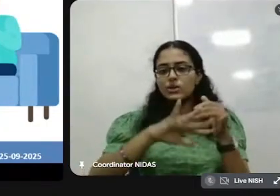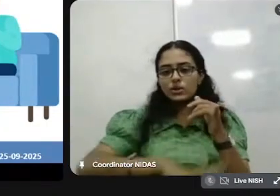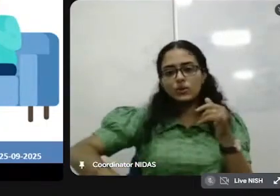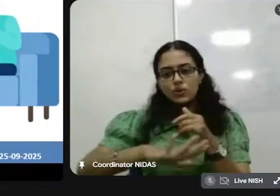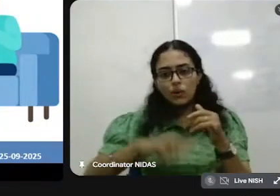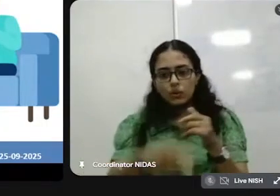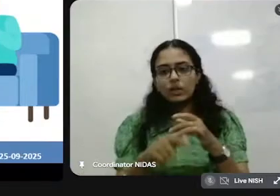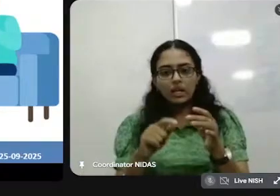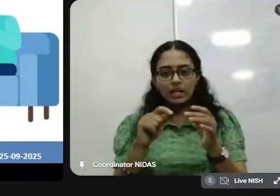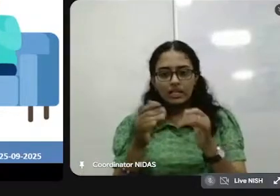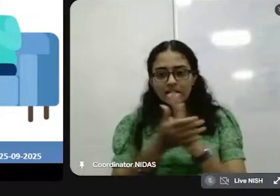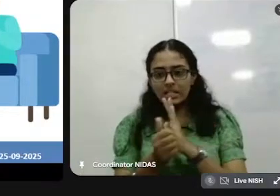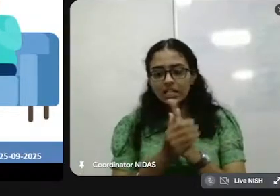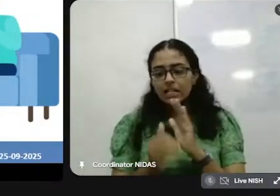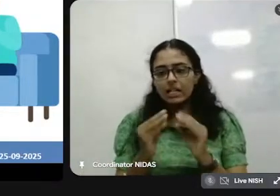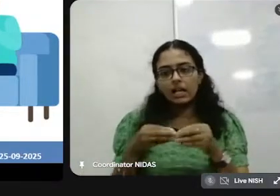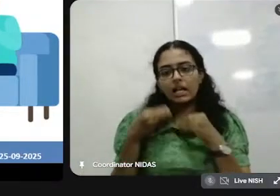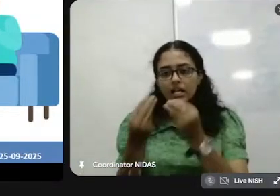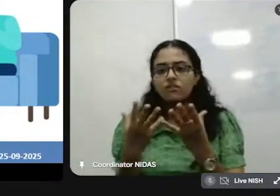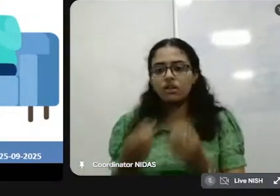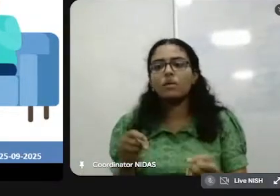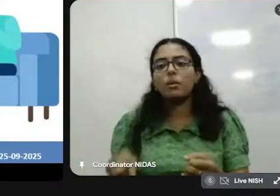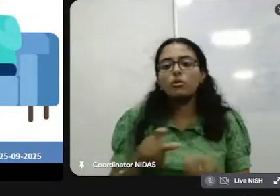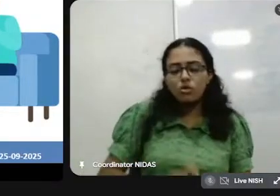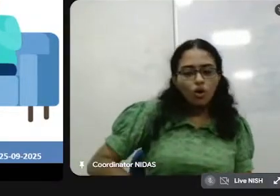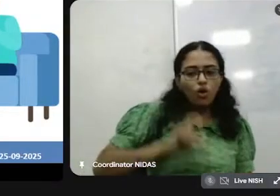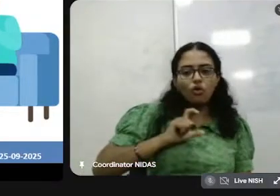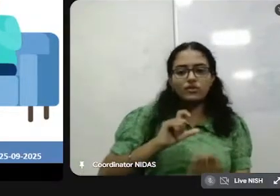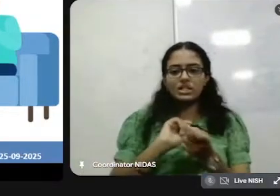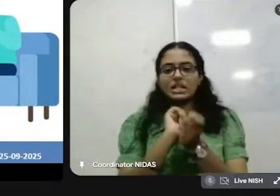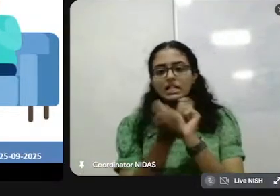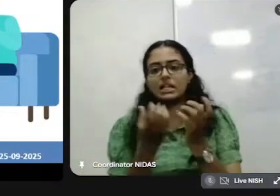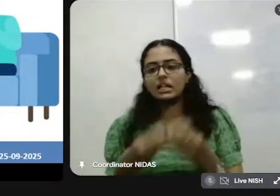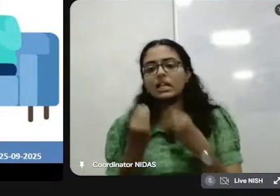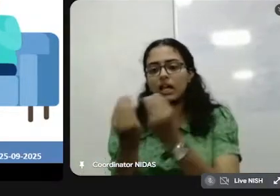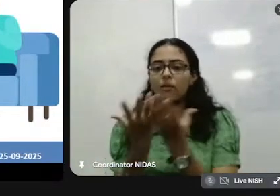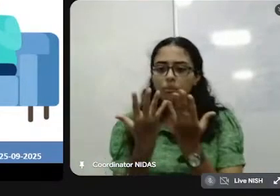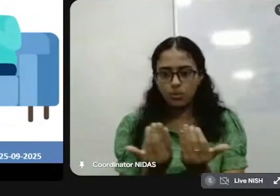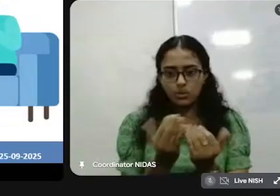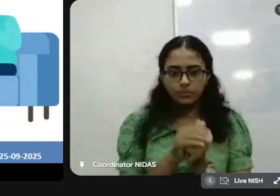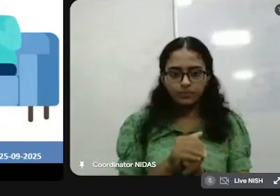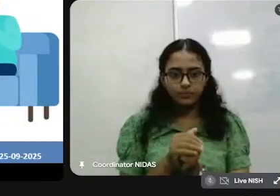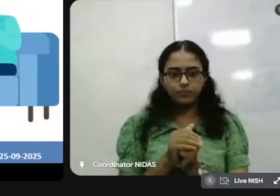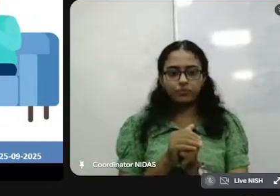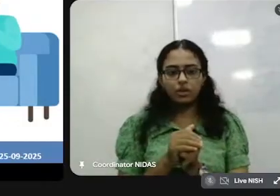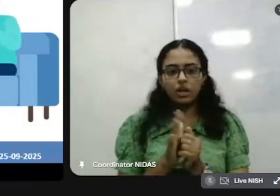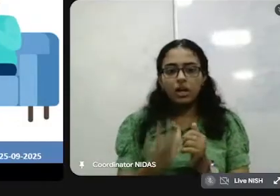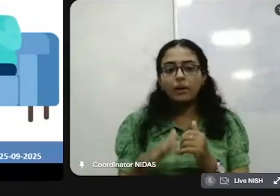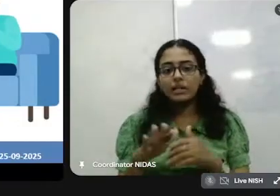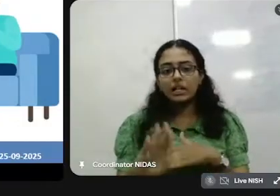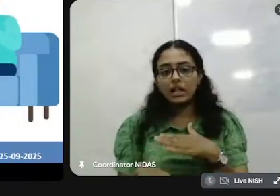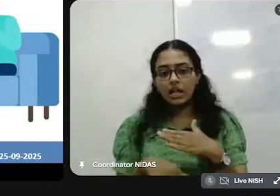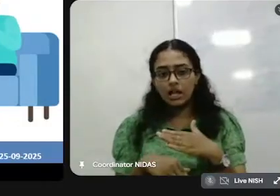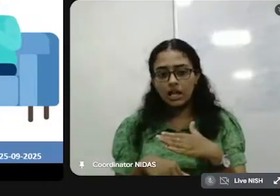കൊടുത്തിട്ട് അവരെ കുറച്ചുകൂടെ കോൺഫിഡൻ്റ് ആക്കി എടുക്കുക എന്നുള്ളതാണ് നമ്മൾ ഉദ്ദേശിക്കുന്നത്. പിന്നെ മോട്ടിവേഷണൽ ഇന്റർവ്യൂ. ഇപ്പൊ നമ്മൾ